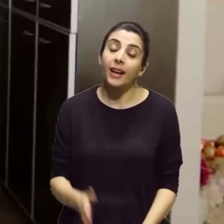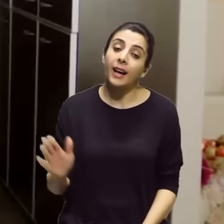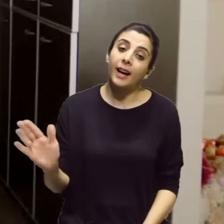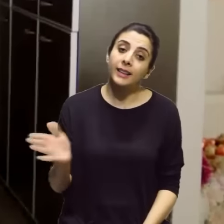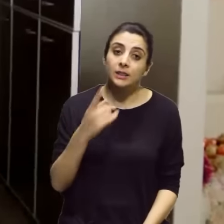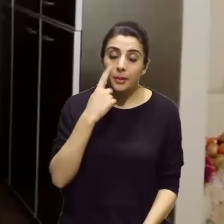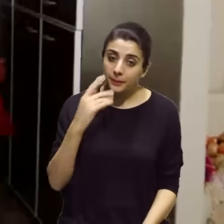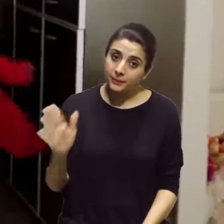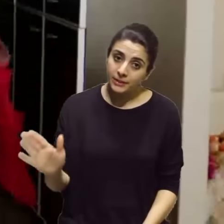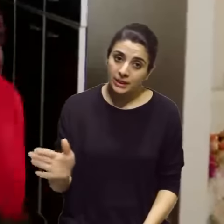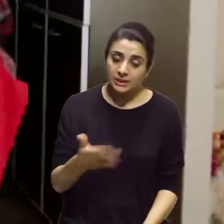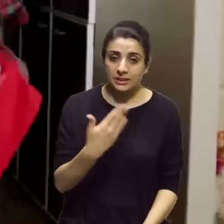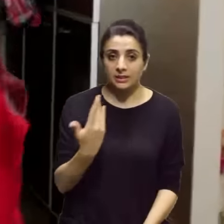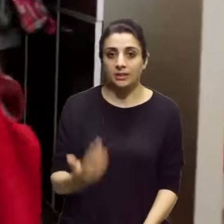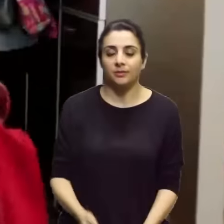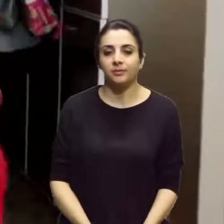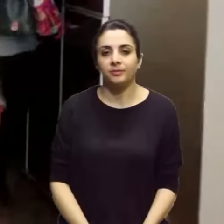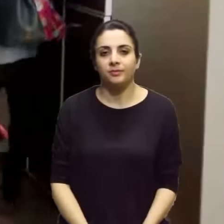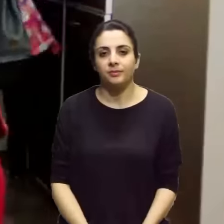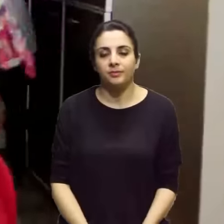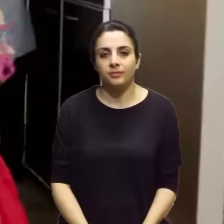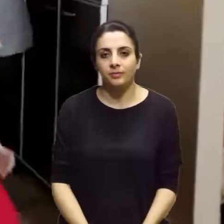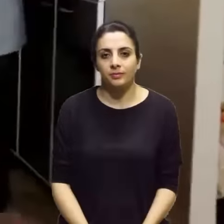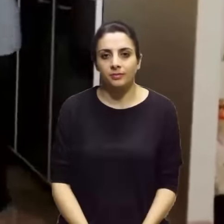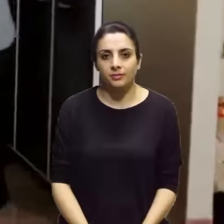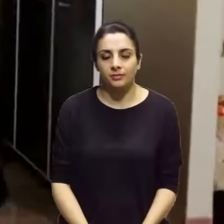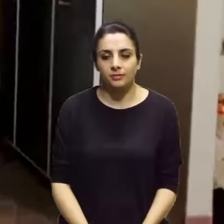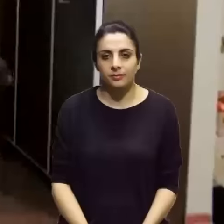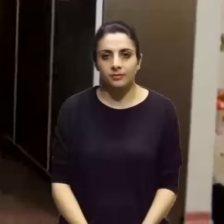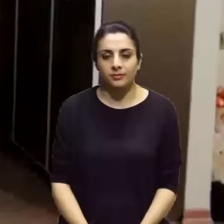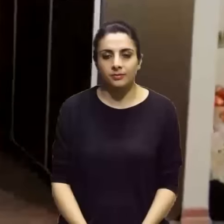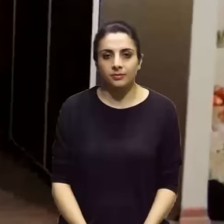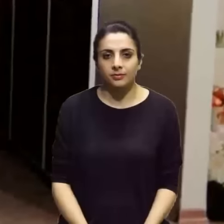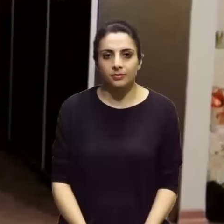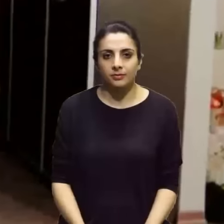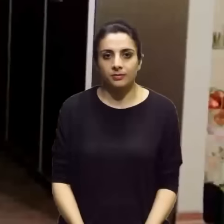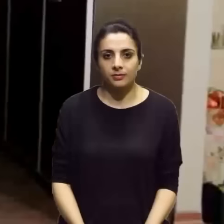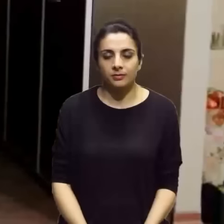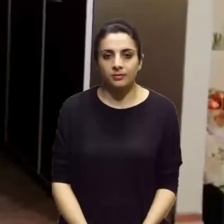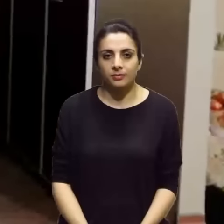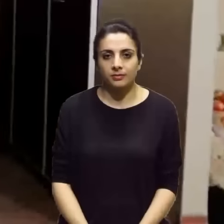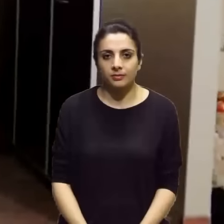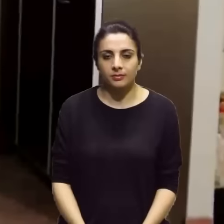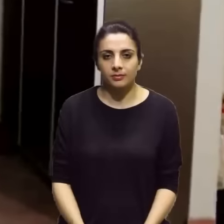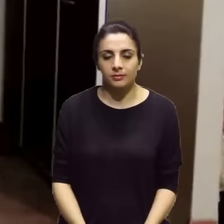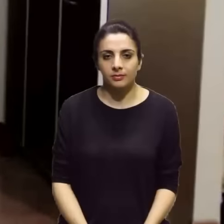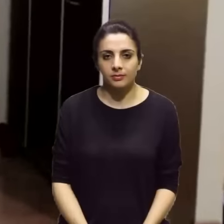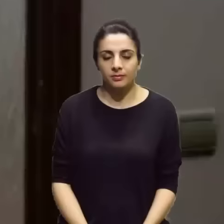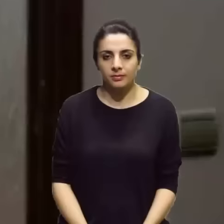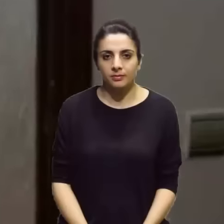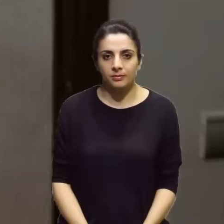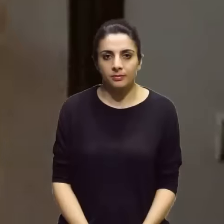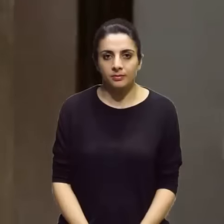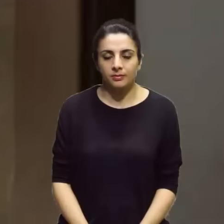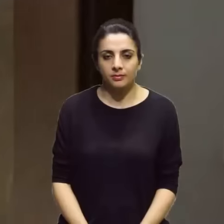bakalım, geç bakalım. Masal montunu çıkararak içeri girdi. Ayşem eşyaları ayakkabılığa bırakıyor. Melda